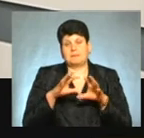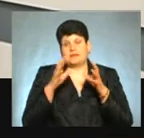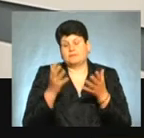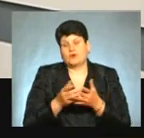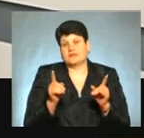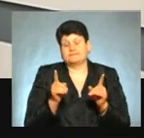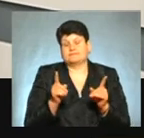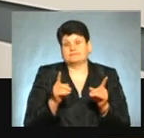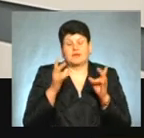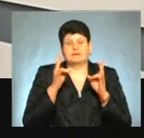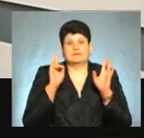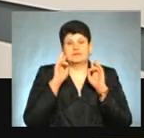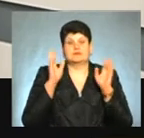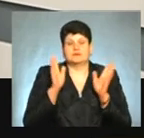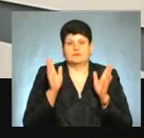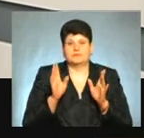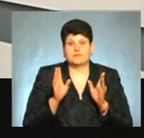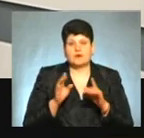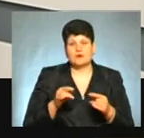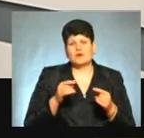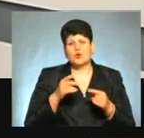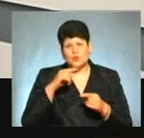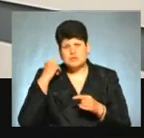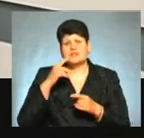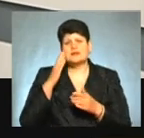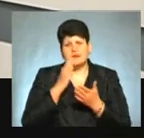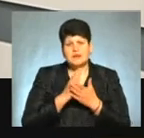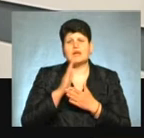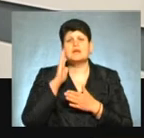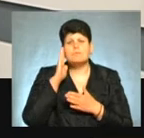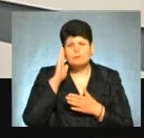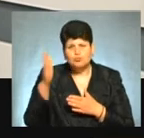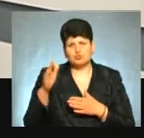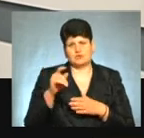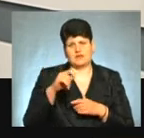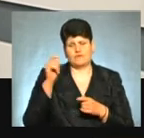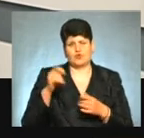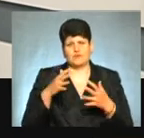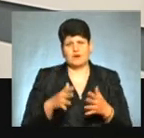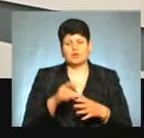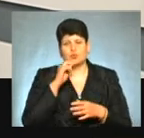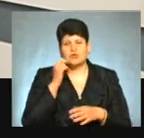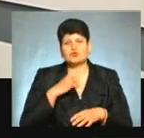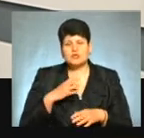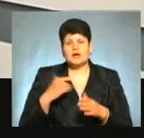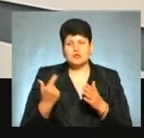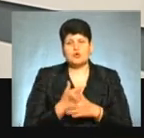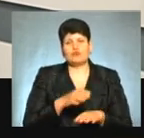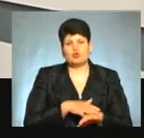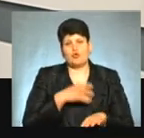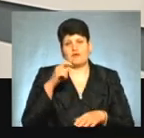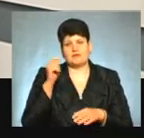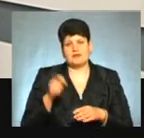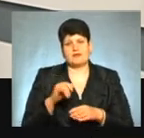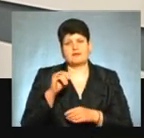геополітична катастрофа, щось інше. В противному разі Росія воює, буде воювати, і Україну чекає така ж довга війна, як, наприклад, має